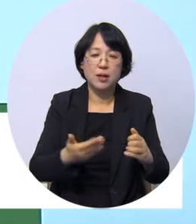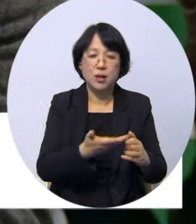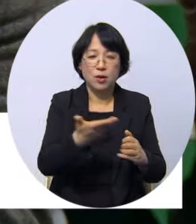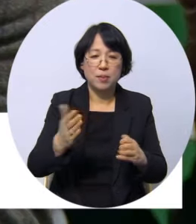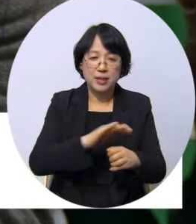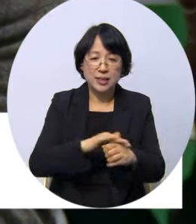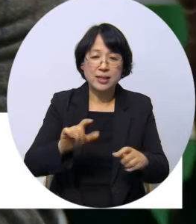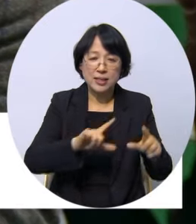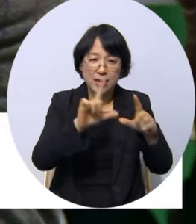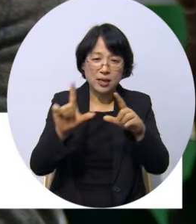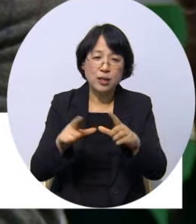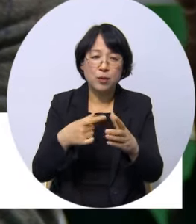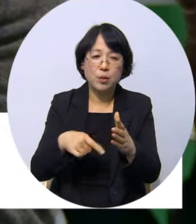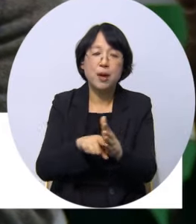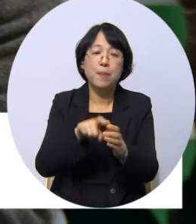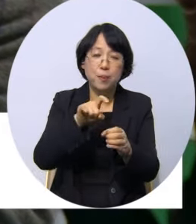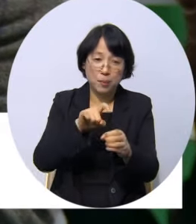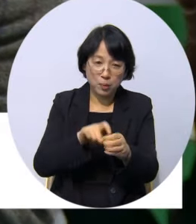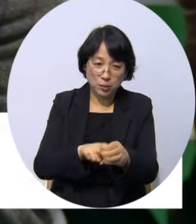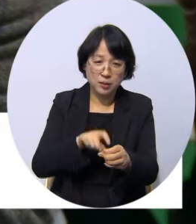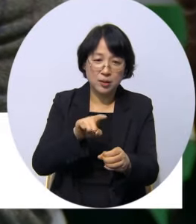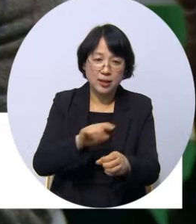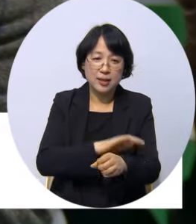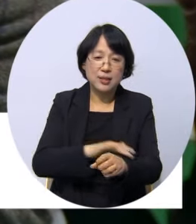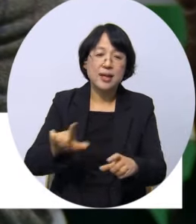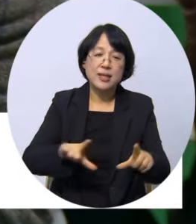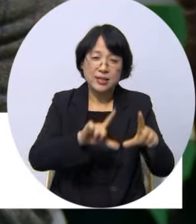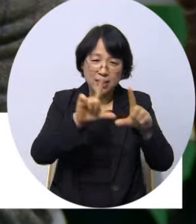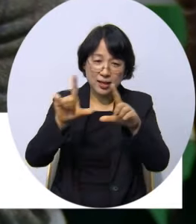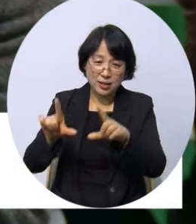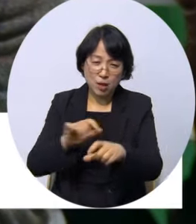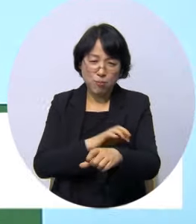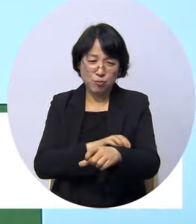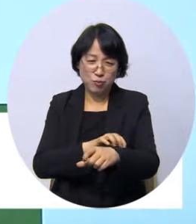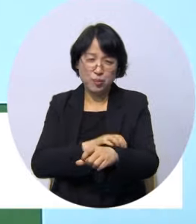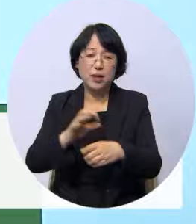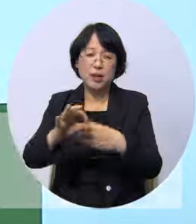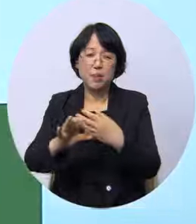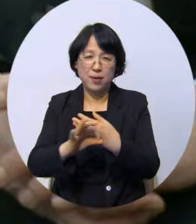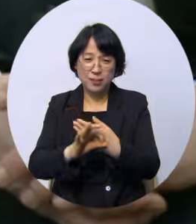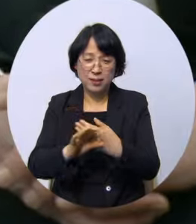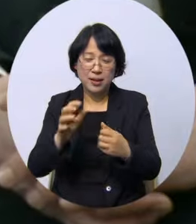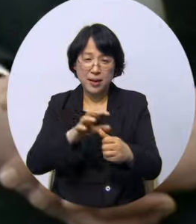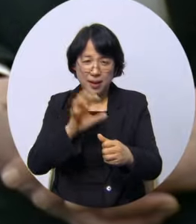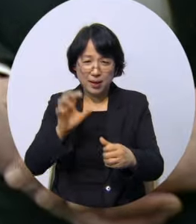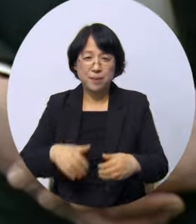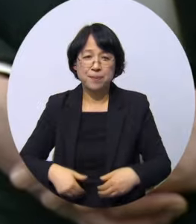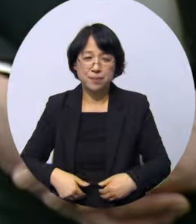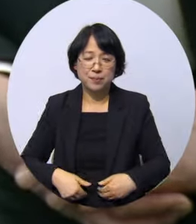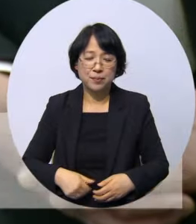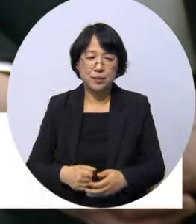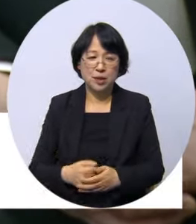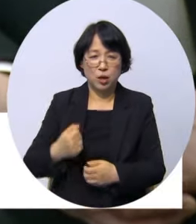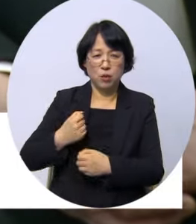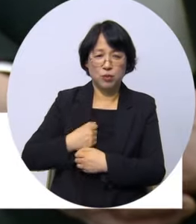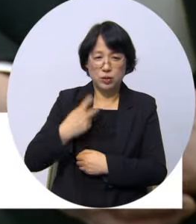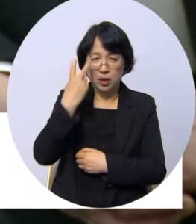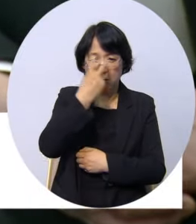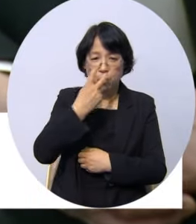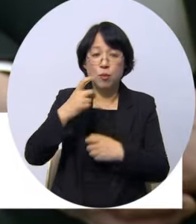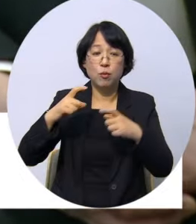놓은 거니까 잘 사 불편하면 또 풀 건 풀어야죠 군사보호